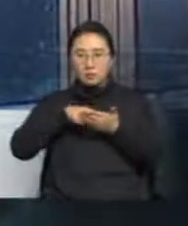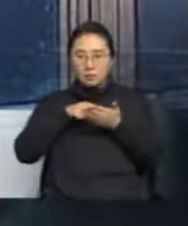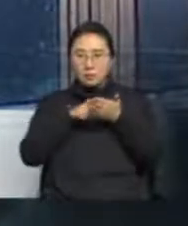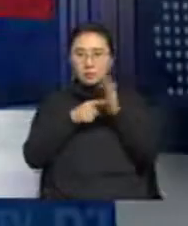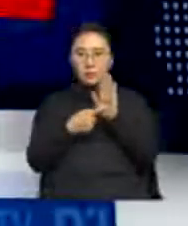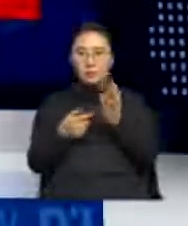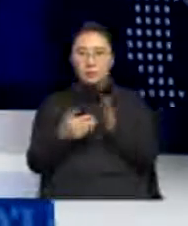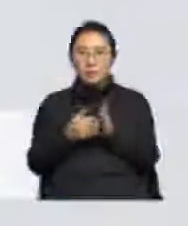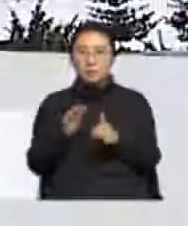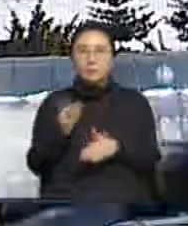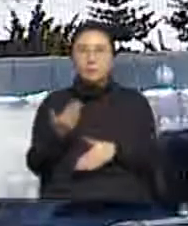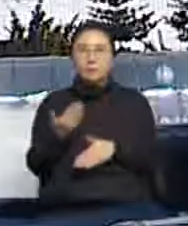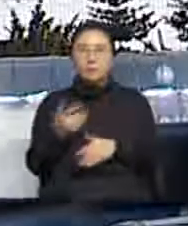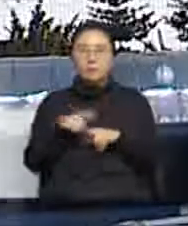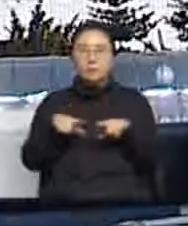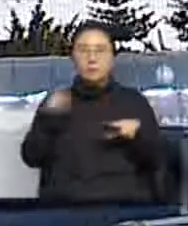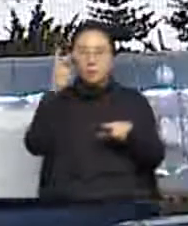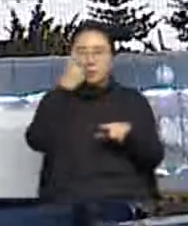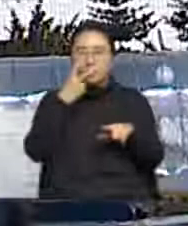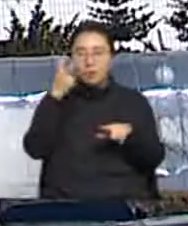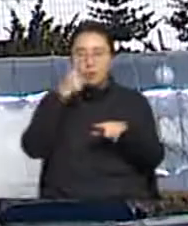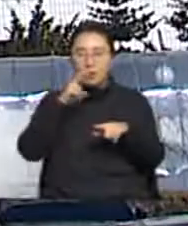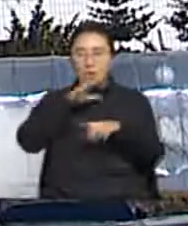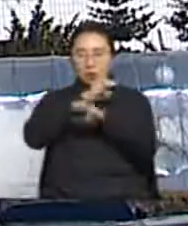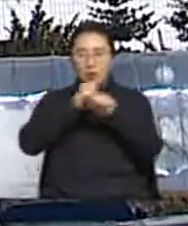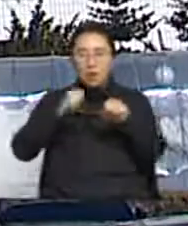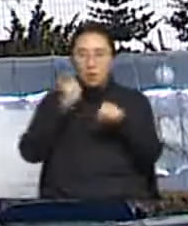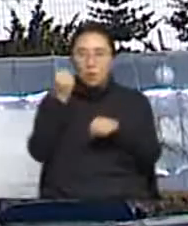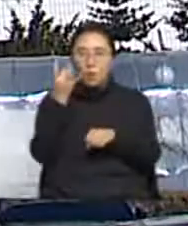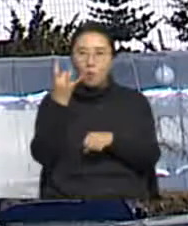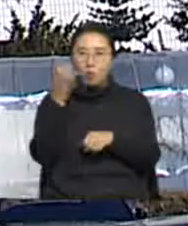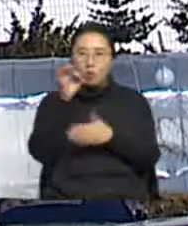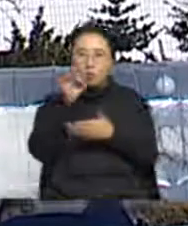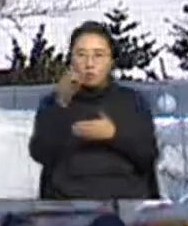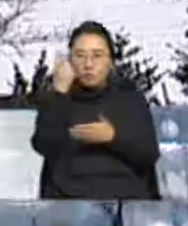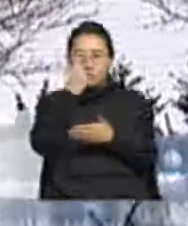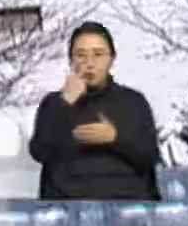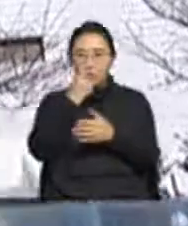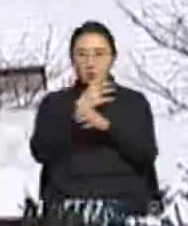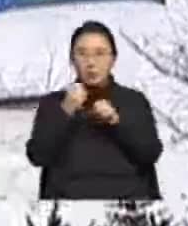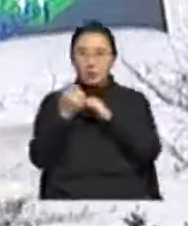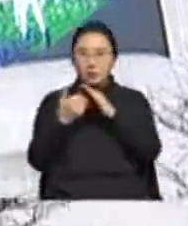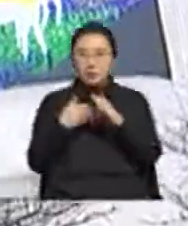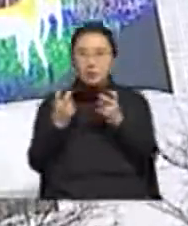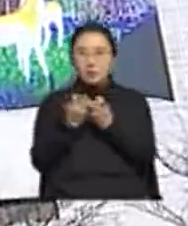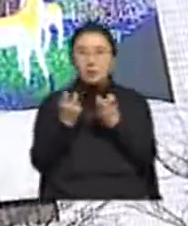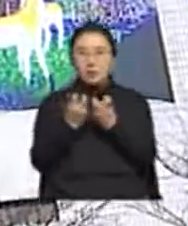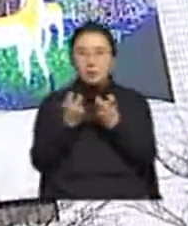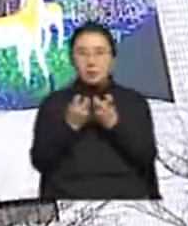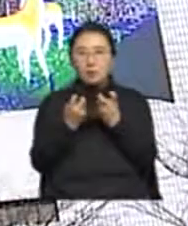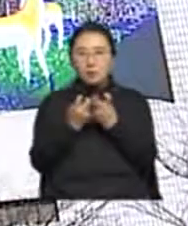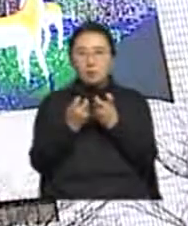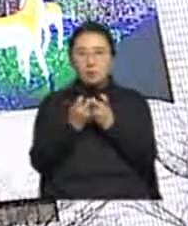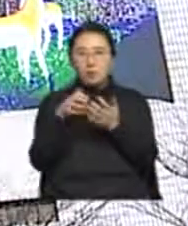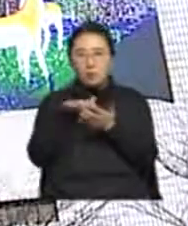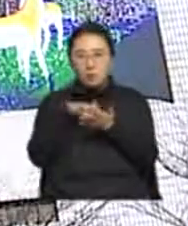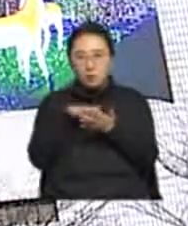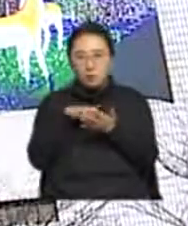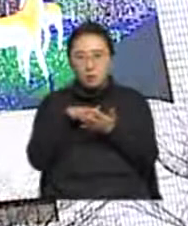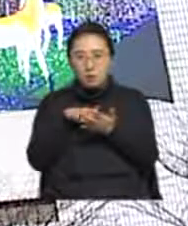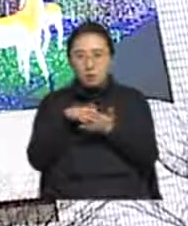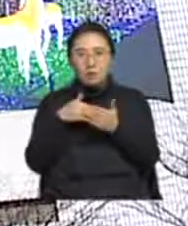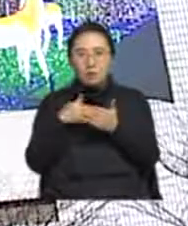밝혔습니다 일상감사 와 계약 원과 심사는 계약 체결 전 계약 방법과 원가 산정 등